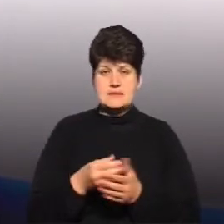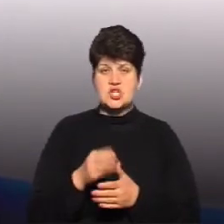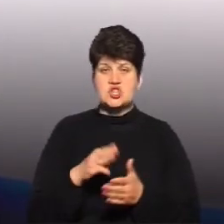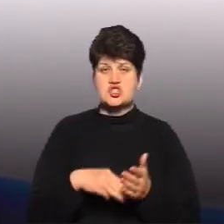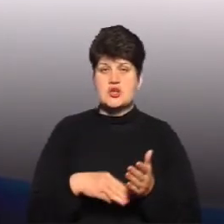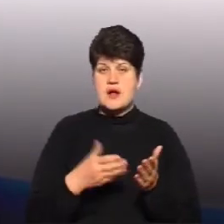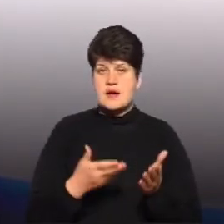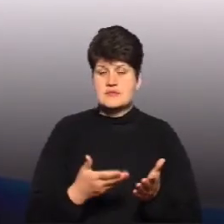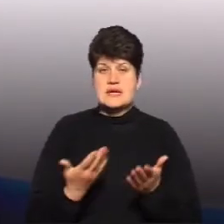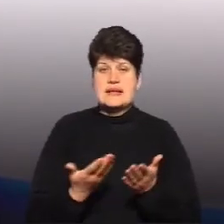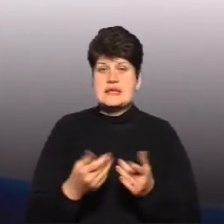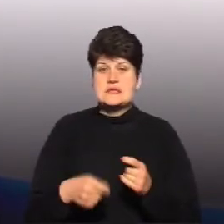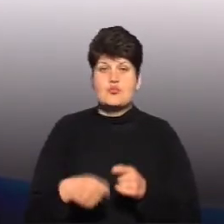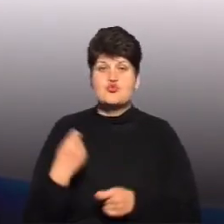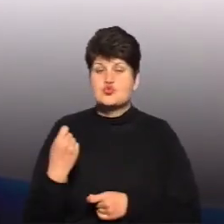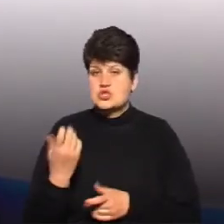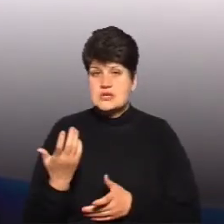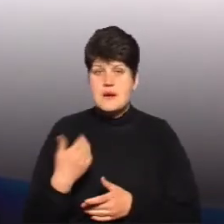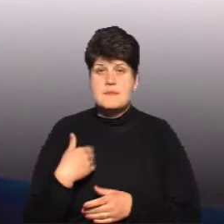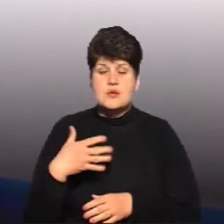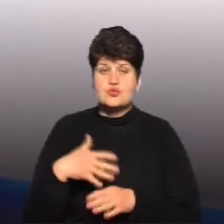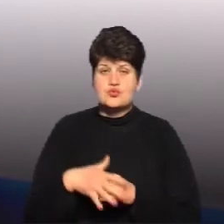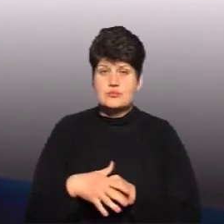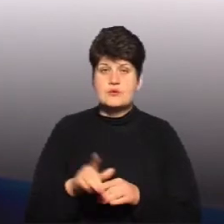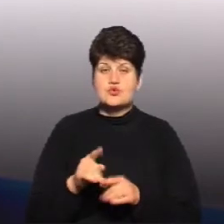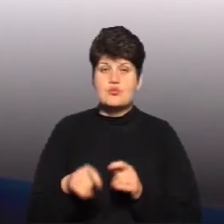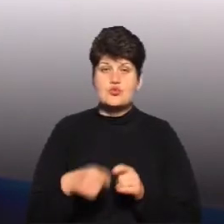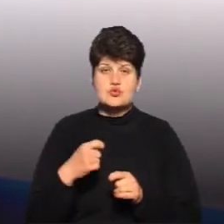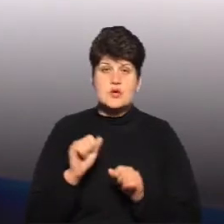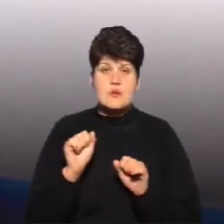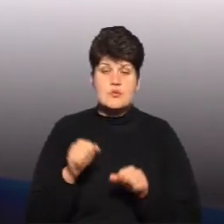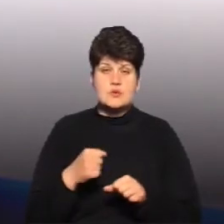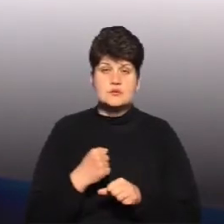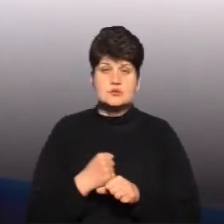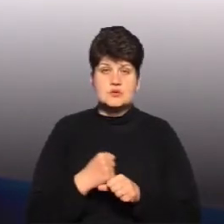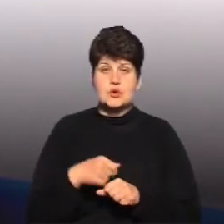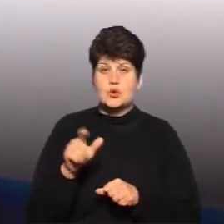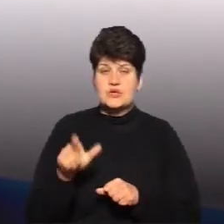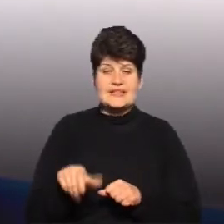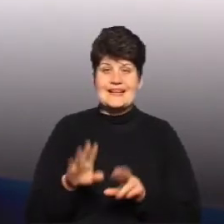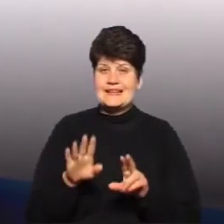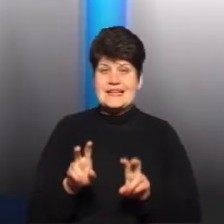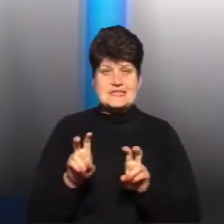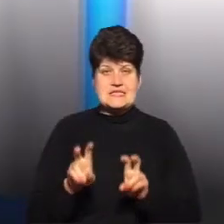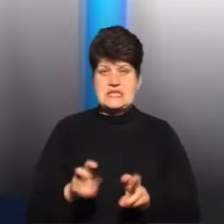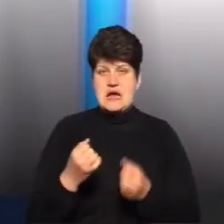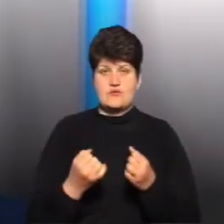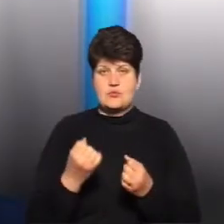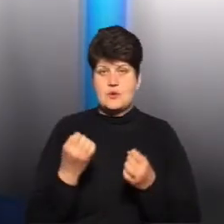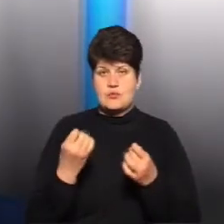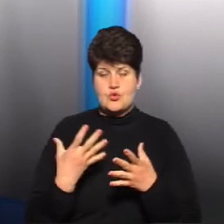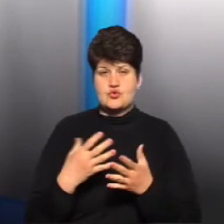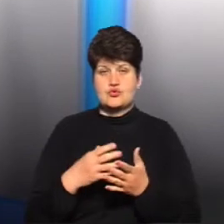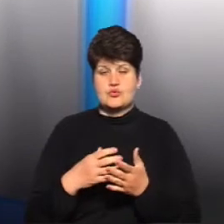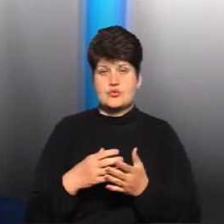якесь порушення, але ми розуміємо, що, наприклад, порушення могла вчинити людина, яка не сиділа в цьому автомобілі, просто автомобіль зареєстрований на